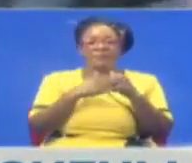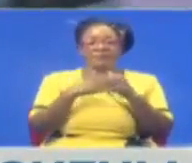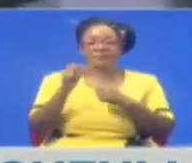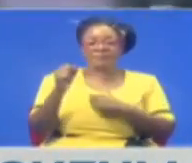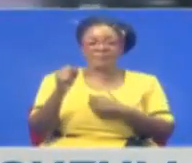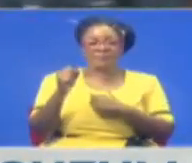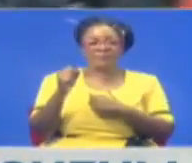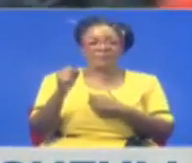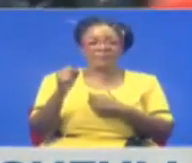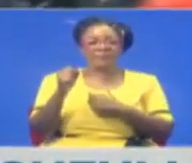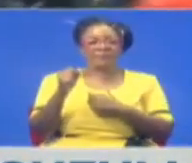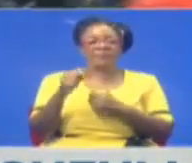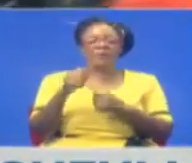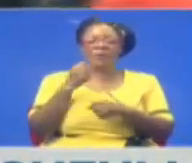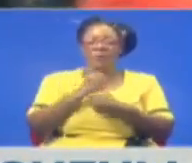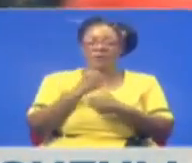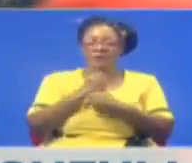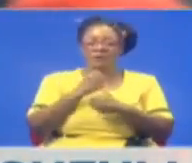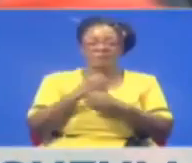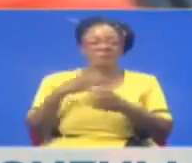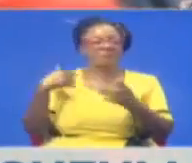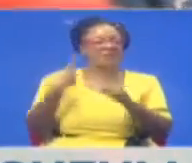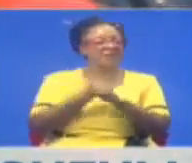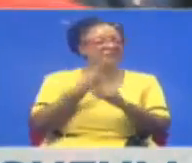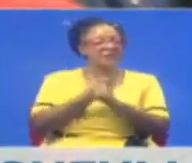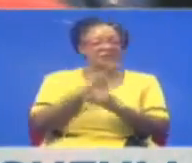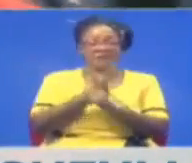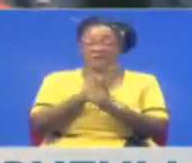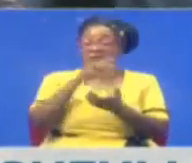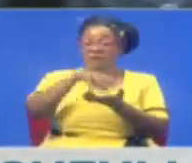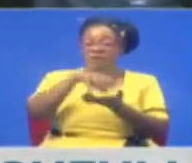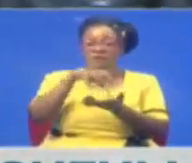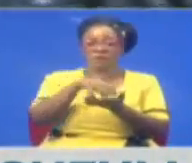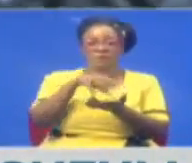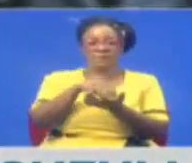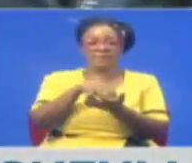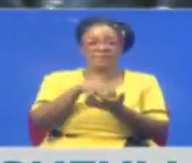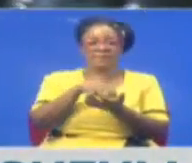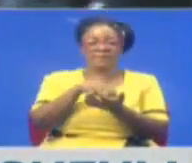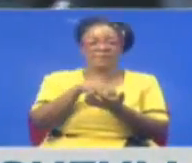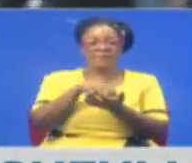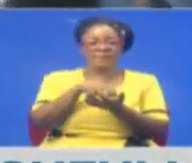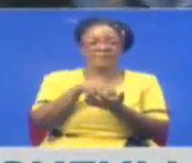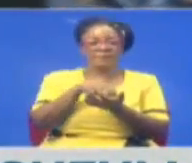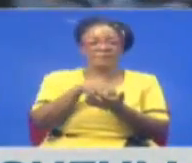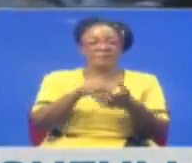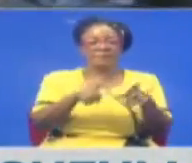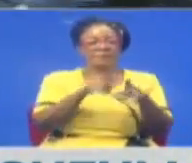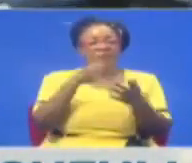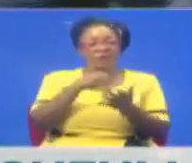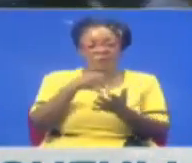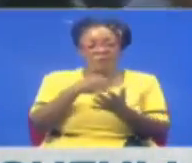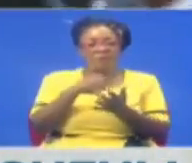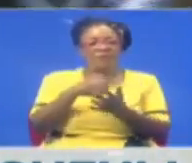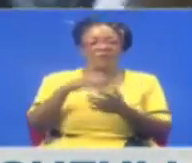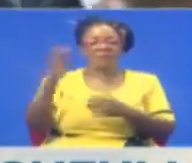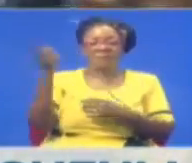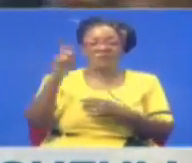1995 na kuhudumu katika nyadhifa tofauti katika baraza la mawaziri, ikiwemo waziri wa